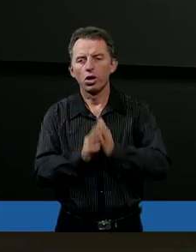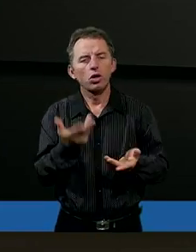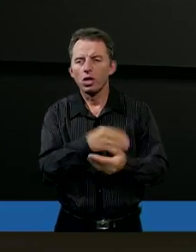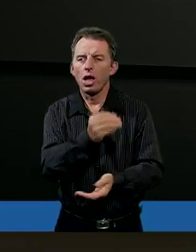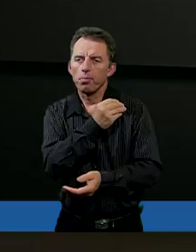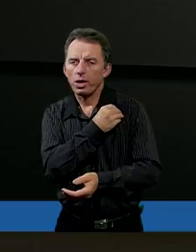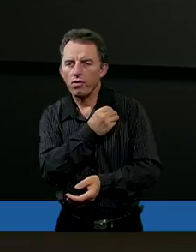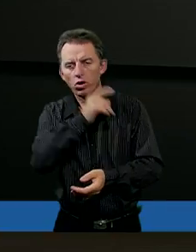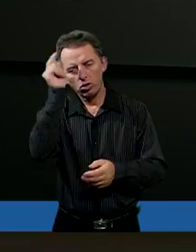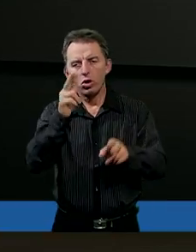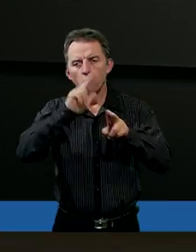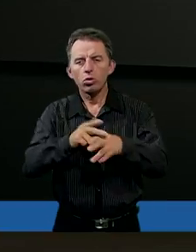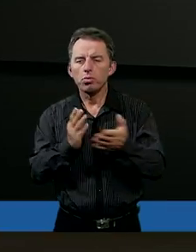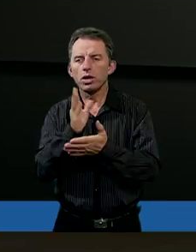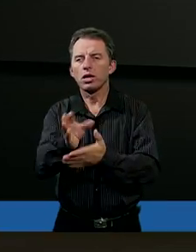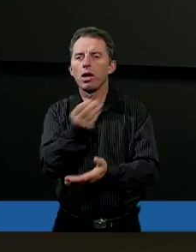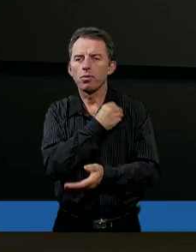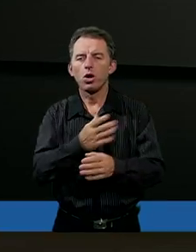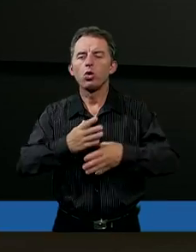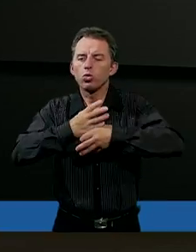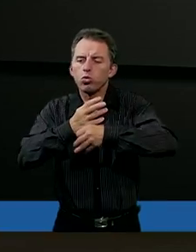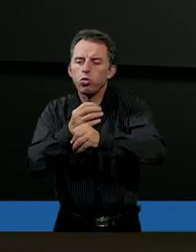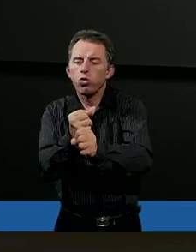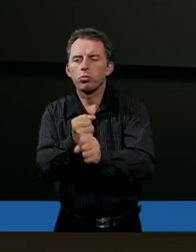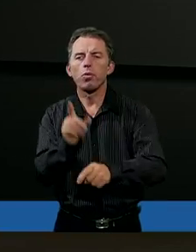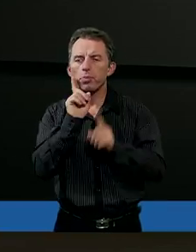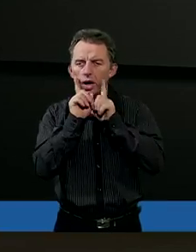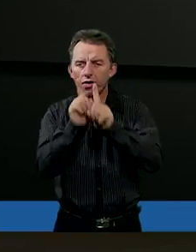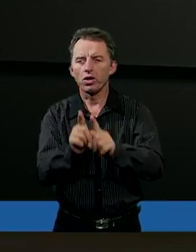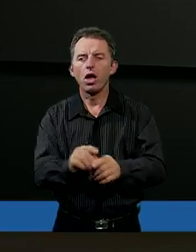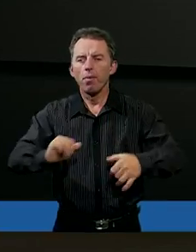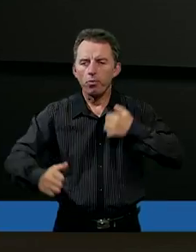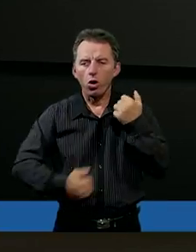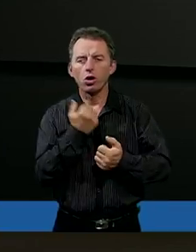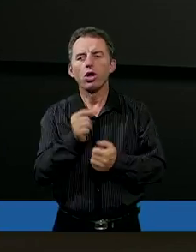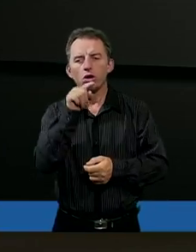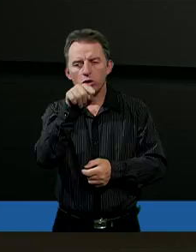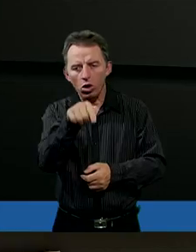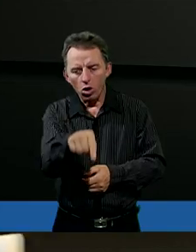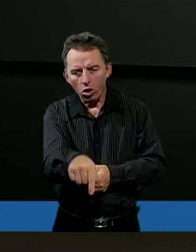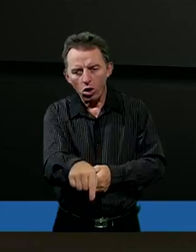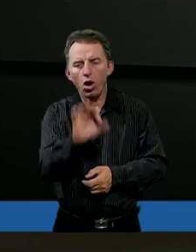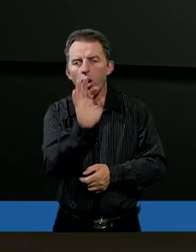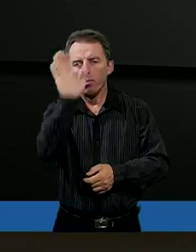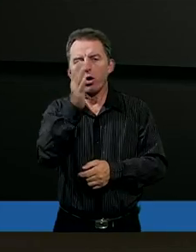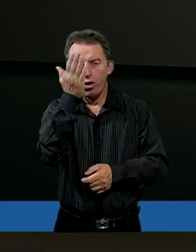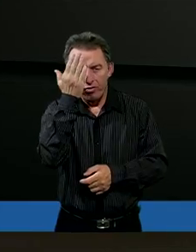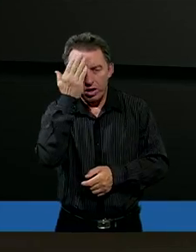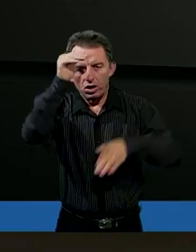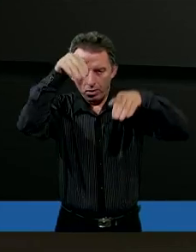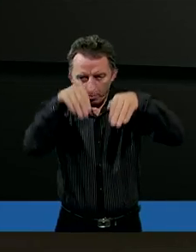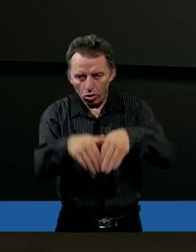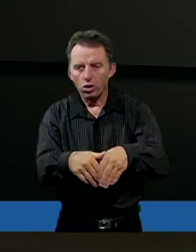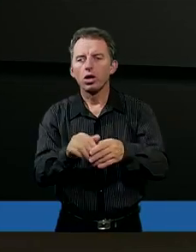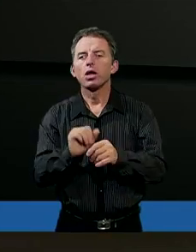i nieprawości ludzi, którzy przez nieprawość tłumią prawdę. ponieważ to, co o Bogu wiedzieć można, jest